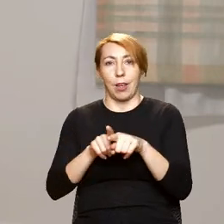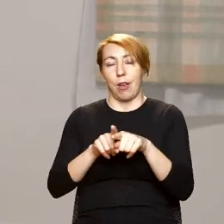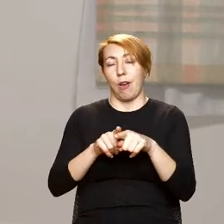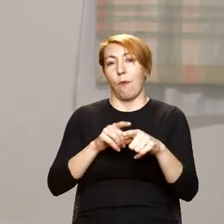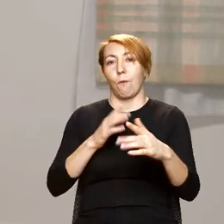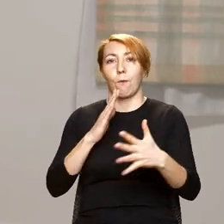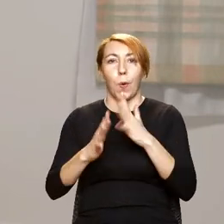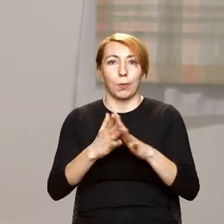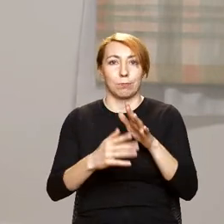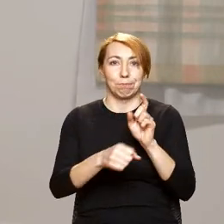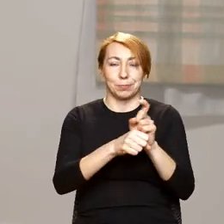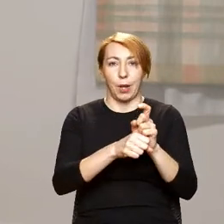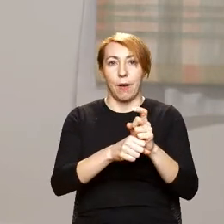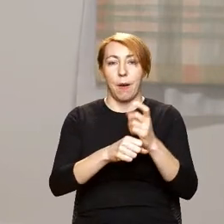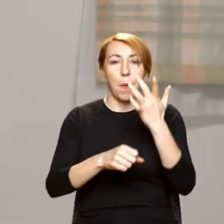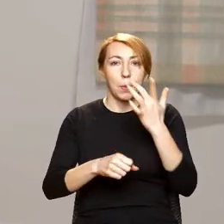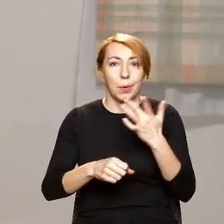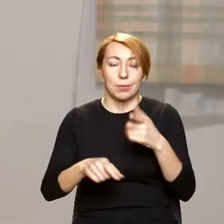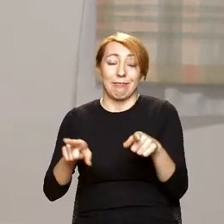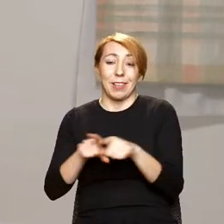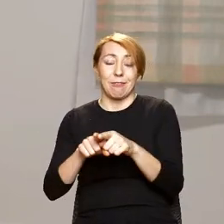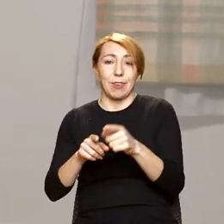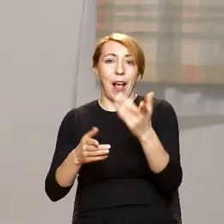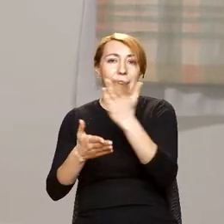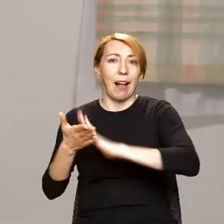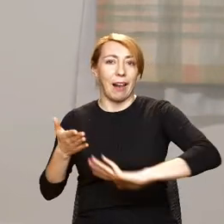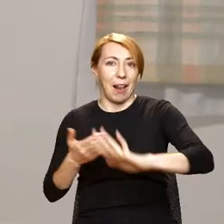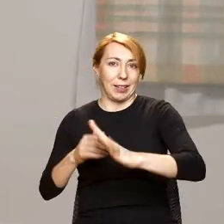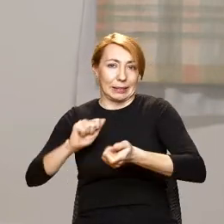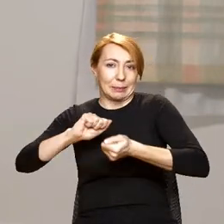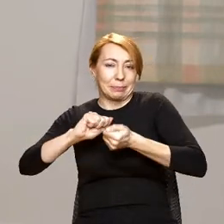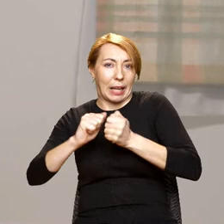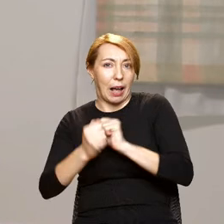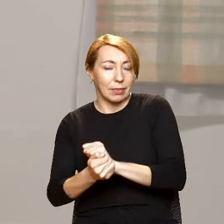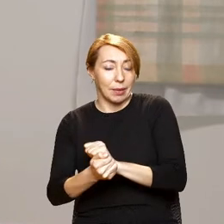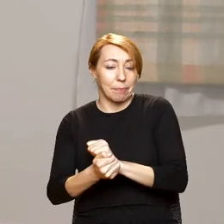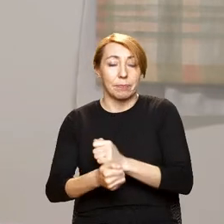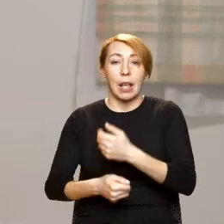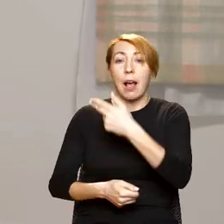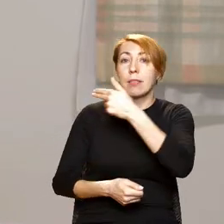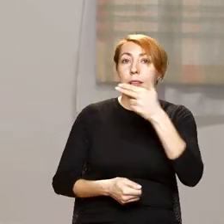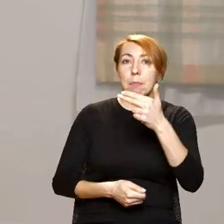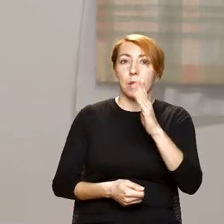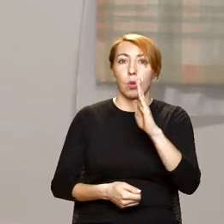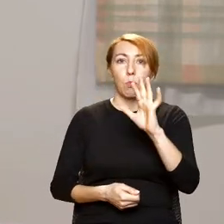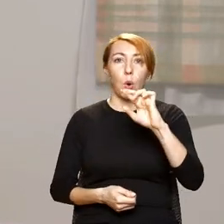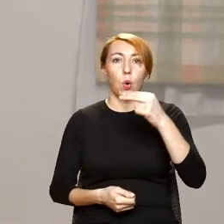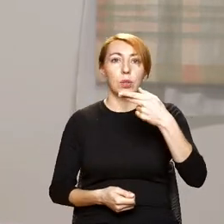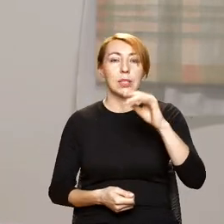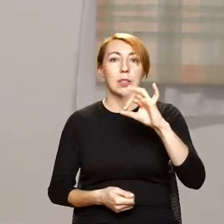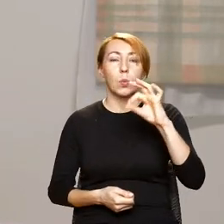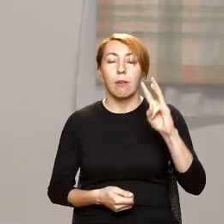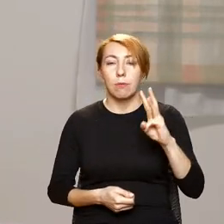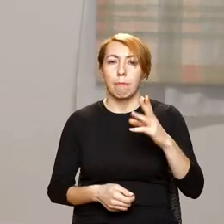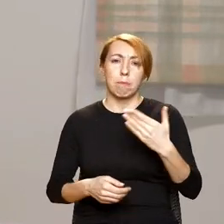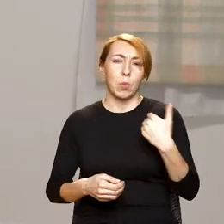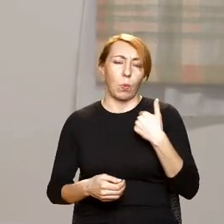modernizacja kraju. Na temat Bronisława odbyło się już wiele